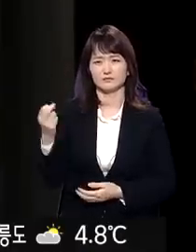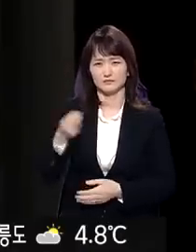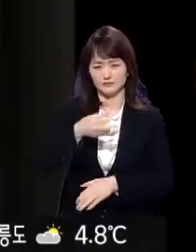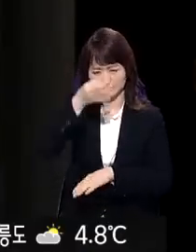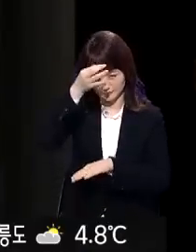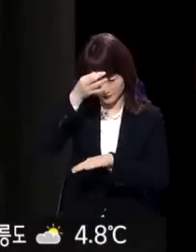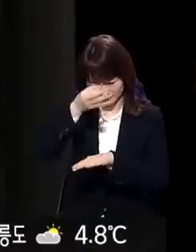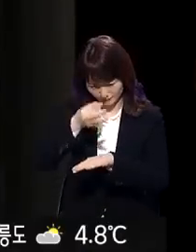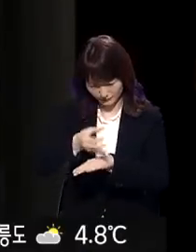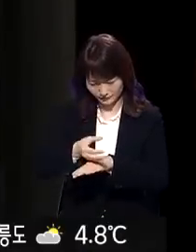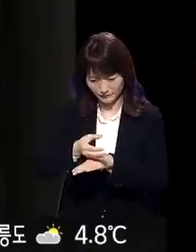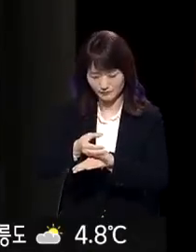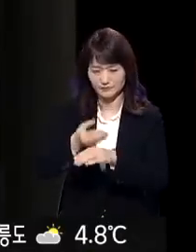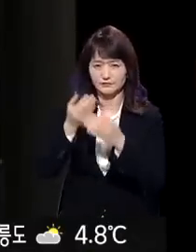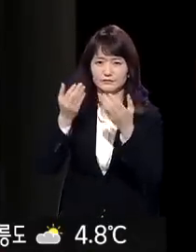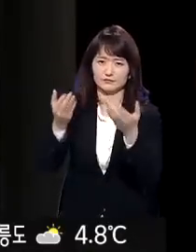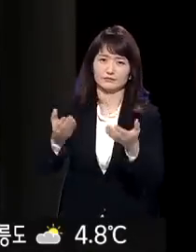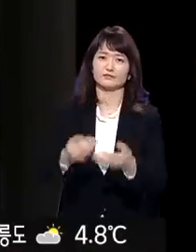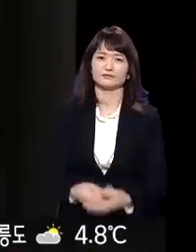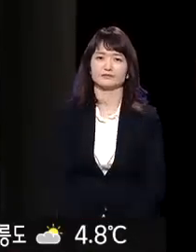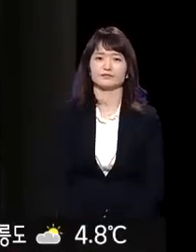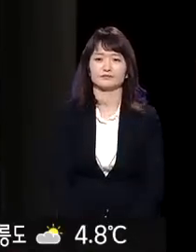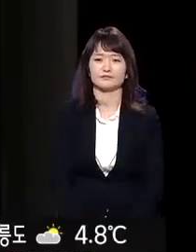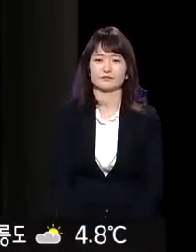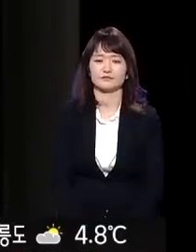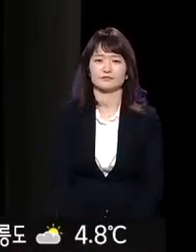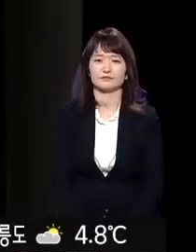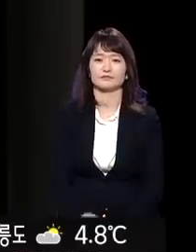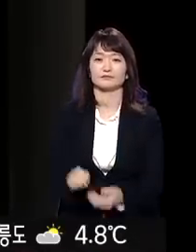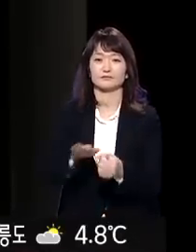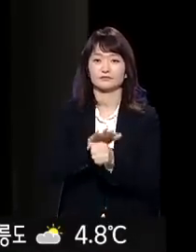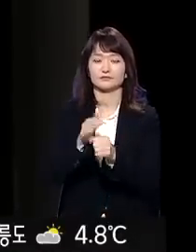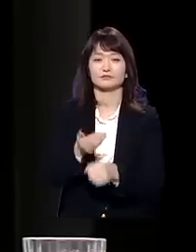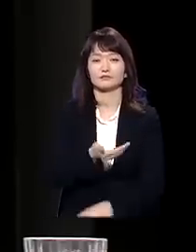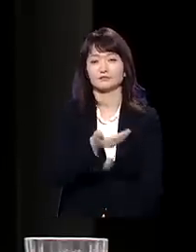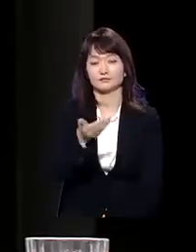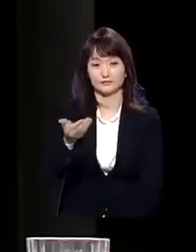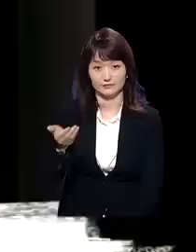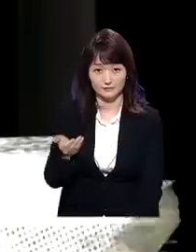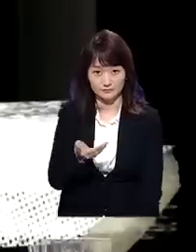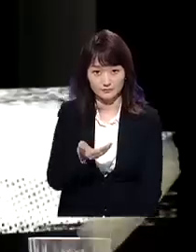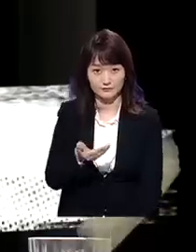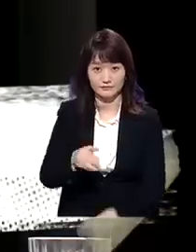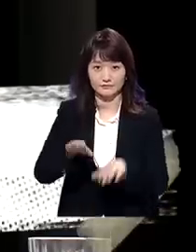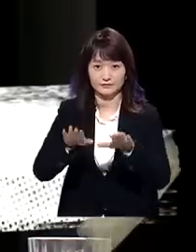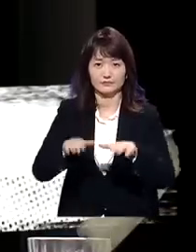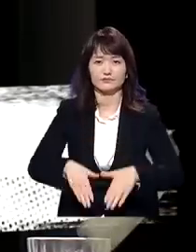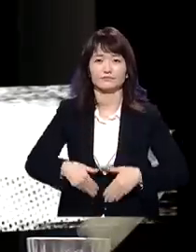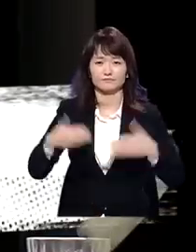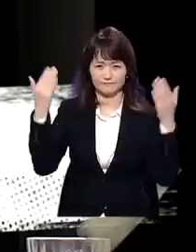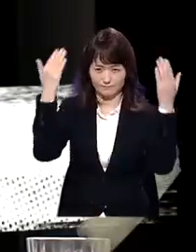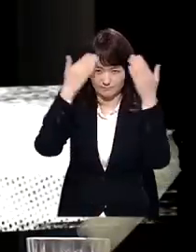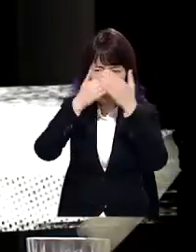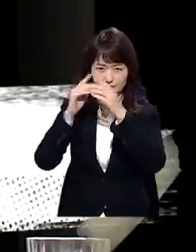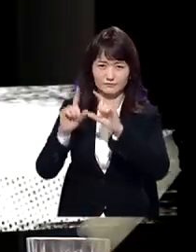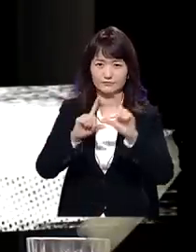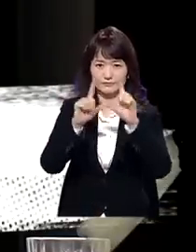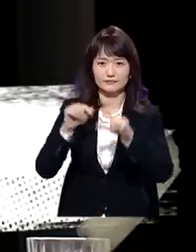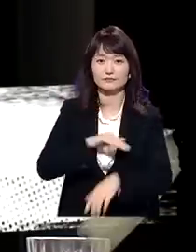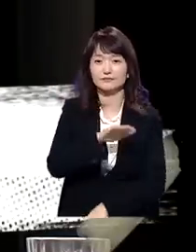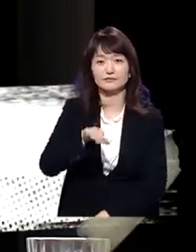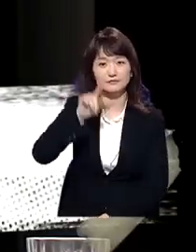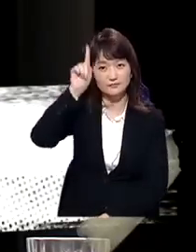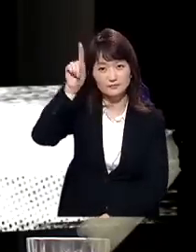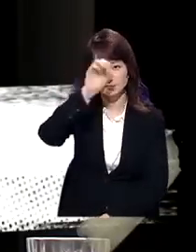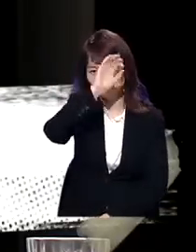좀 사과 말씀 좀 올리겠습니다. 자, 사랑하는 사건 반장 가족 여러분. 오늘도 따뜻한 밤 보내시고요. 저희는